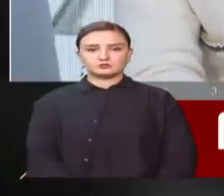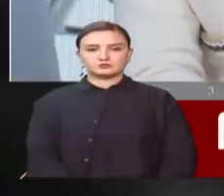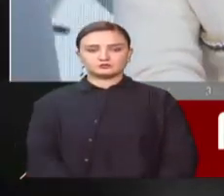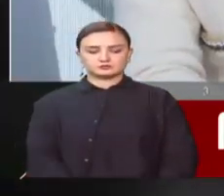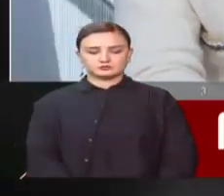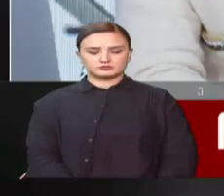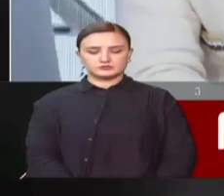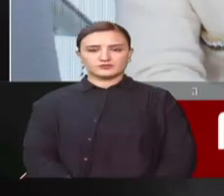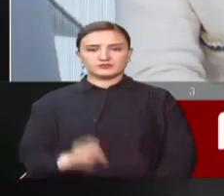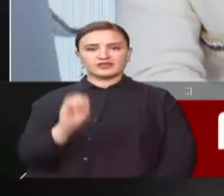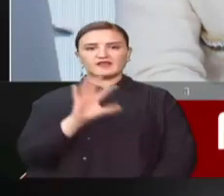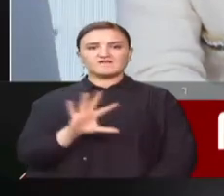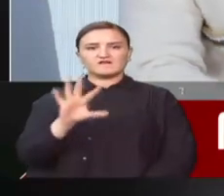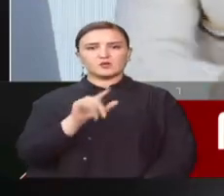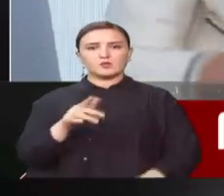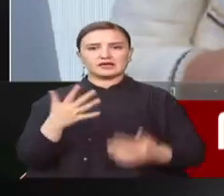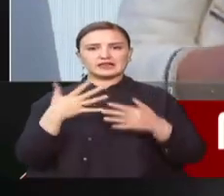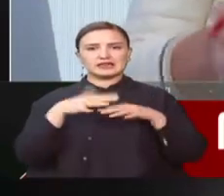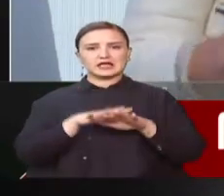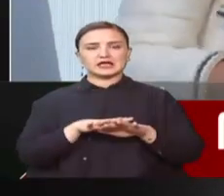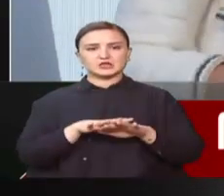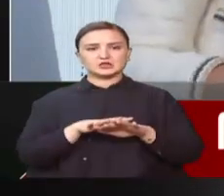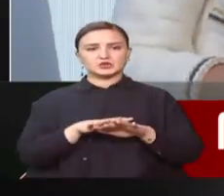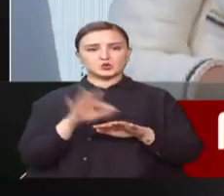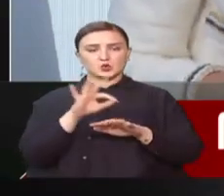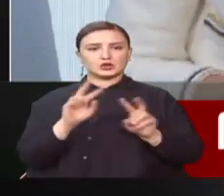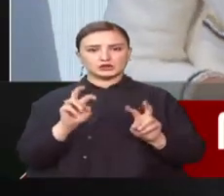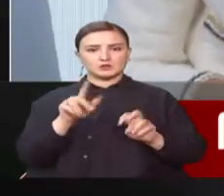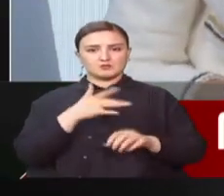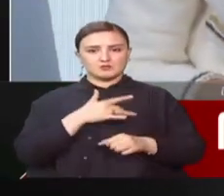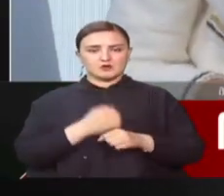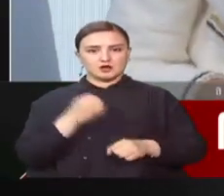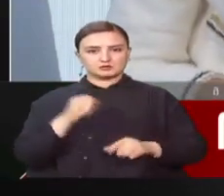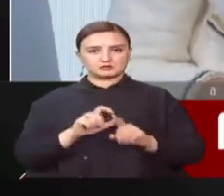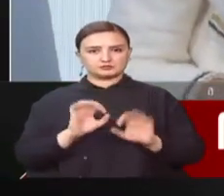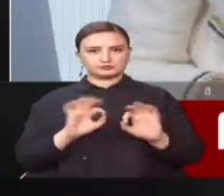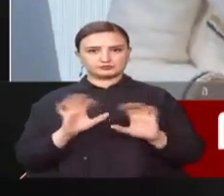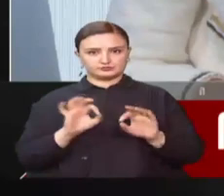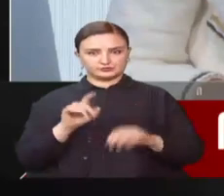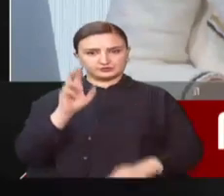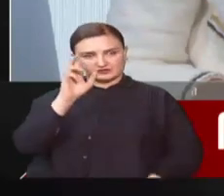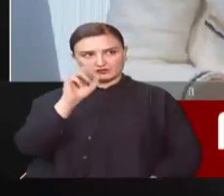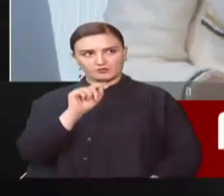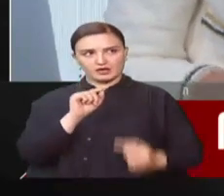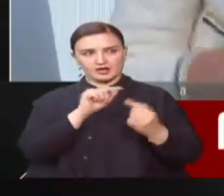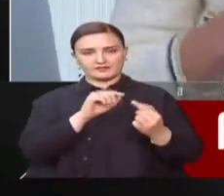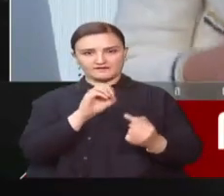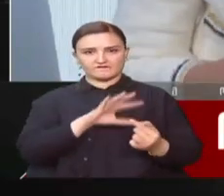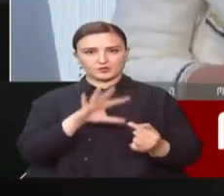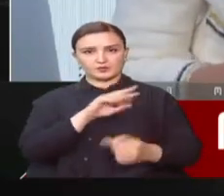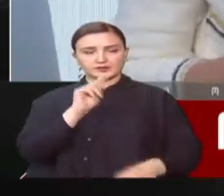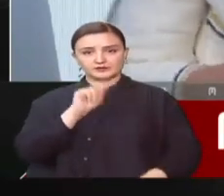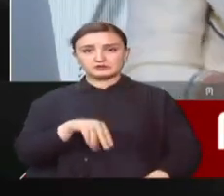ინტერვიუს დასაწყისში ვახსენეთ, ეს საკმაოდ მკაცრი განცხადება გააკეთეთ დღევანდელ სხდომაზე და მართველი გუნდი ანტიდასალურობაში დაადანაშაულეთ.